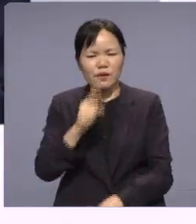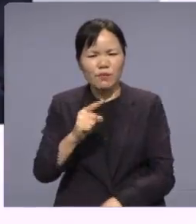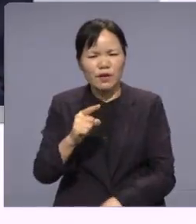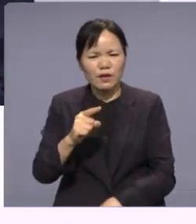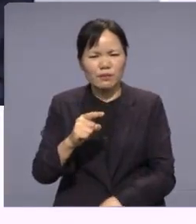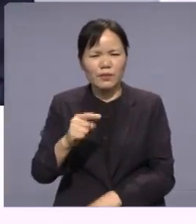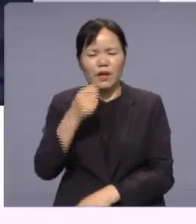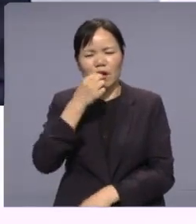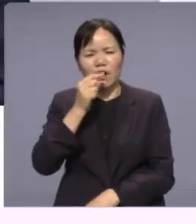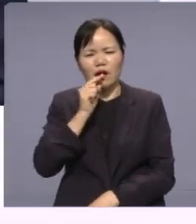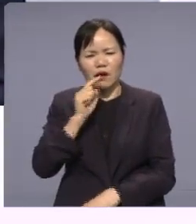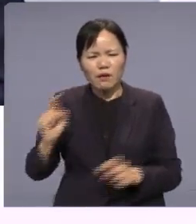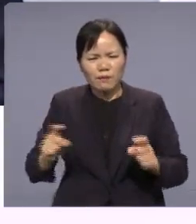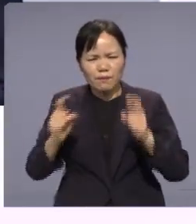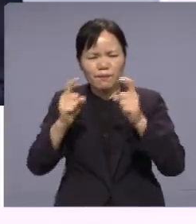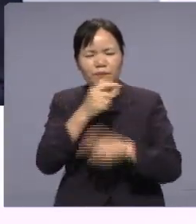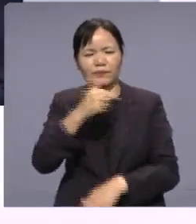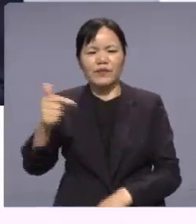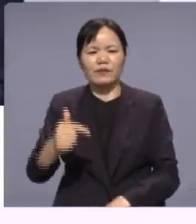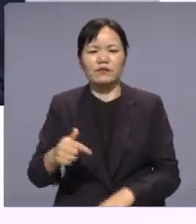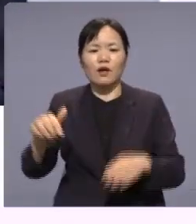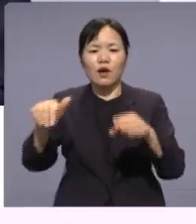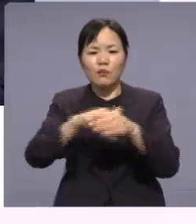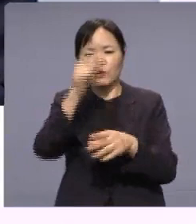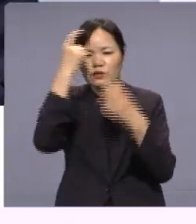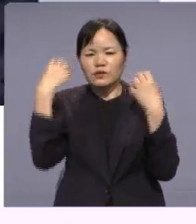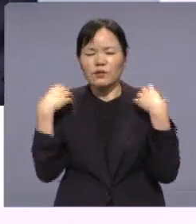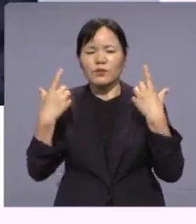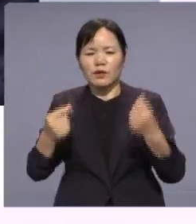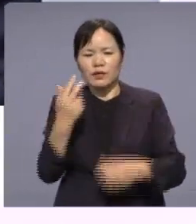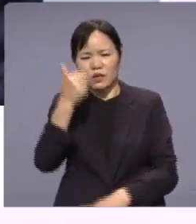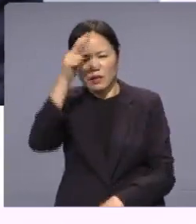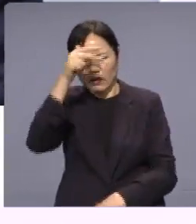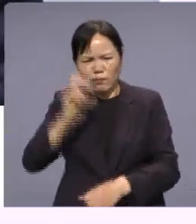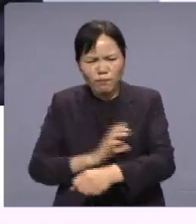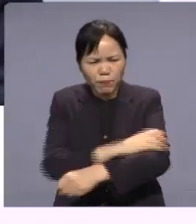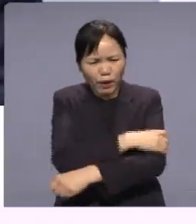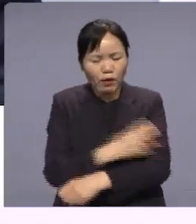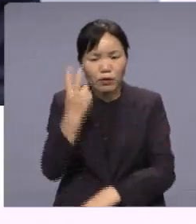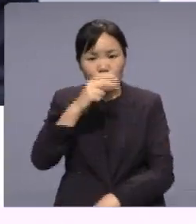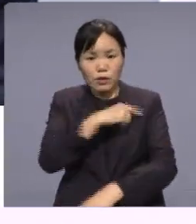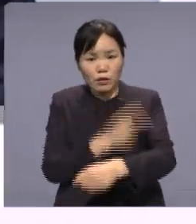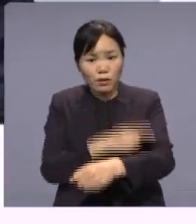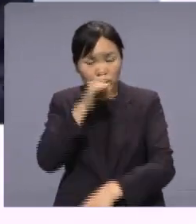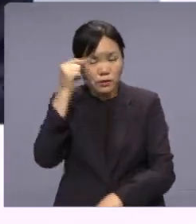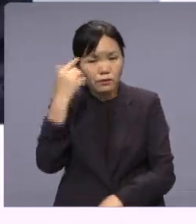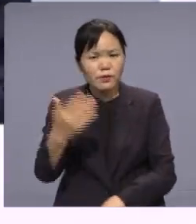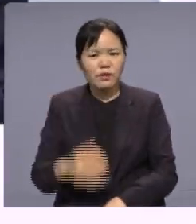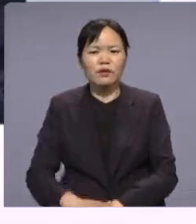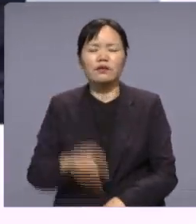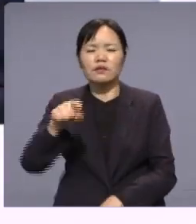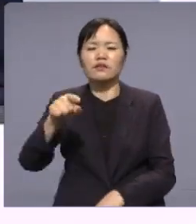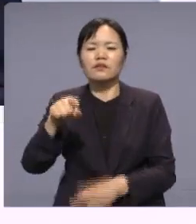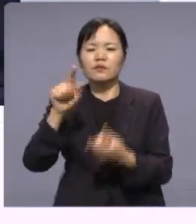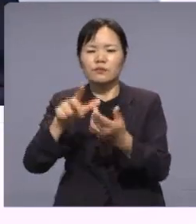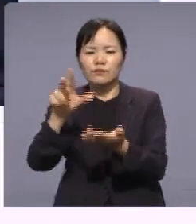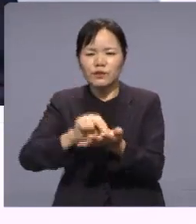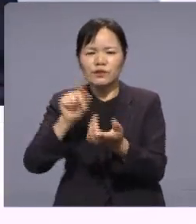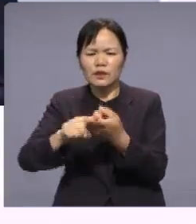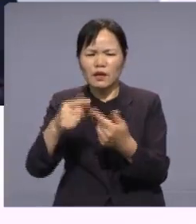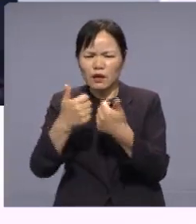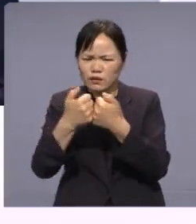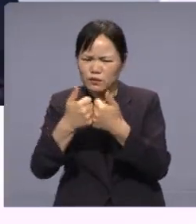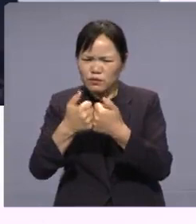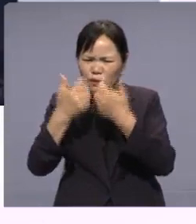아니 문재인 정부 기관이 되었으면 좋겠다 이런 생각을 가지고 있고 무소불위 검찰 수사권 있었어요? 조정 문제와 관련돼서는 이미 많은 논의를